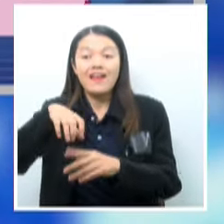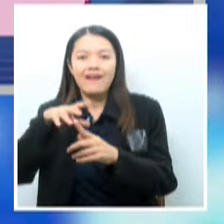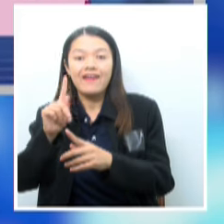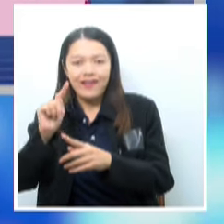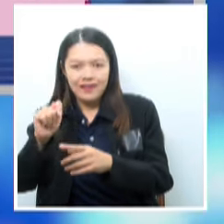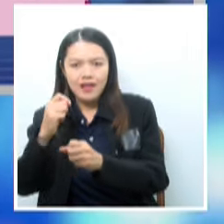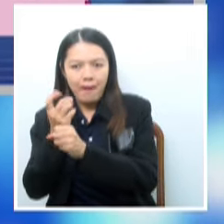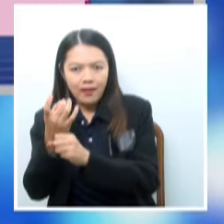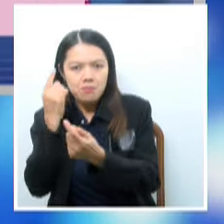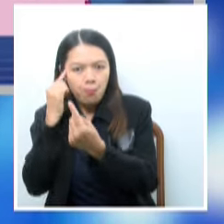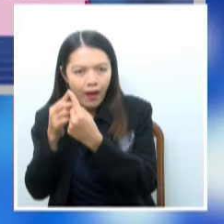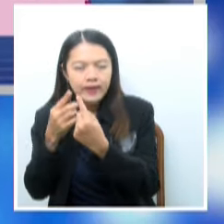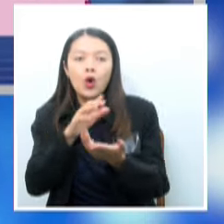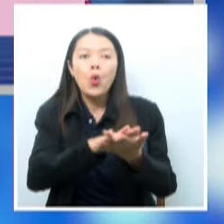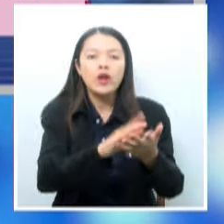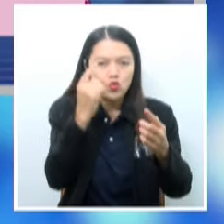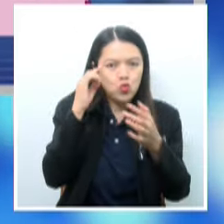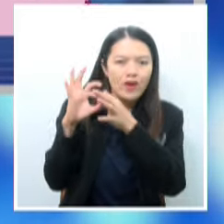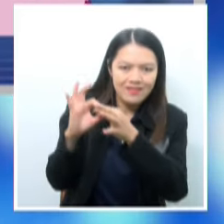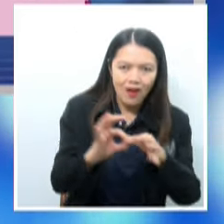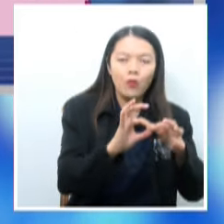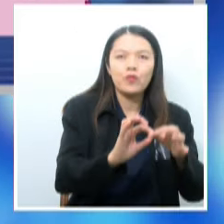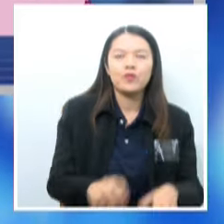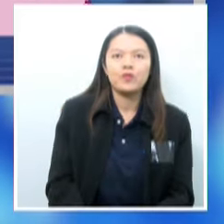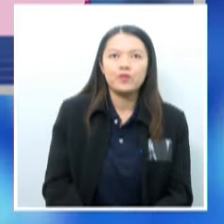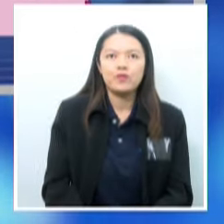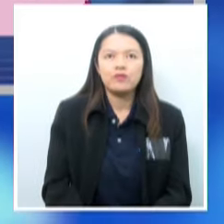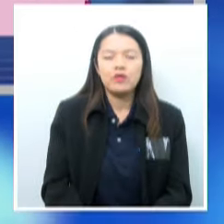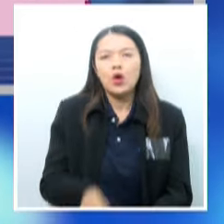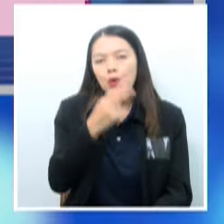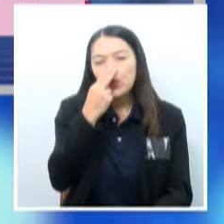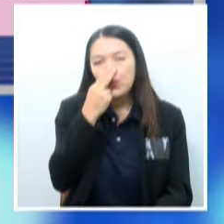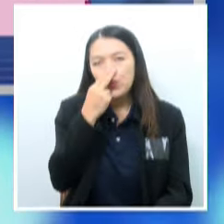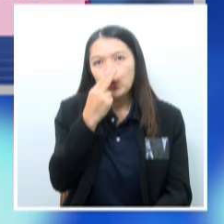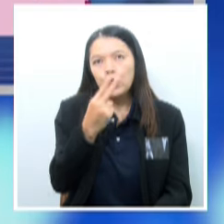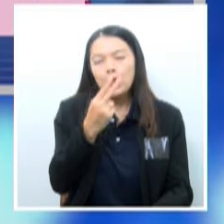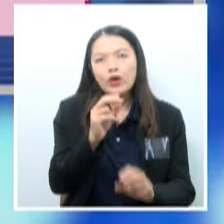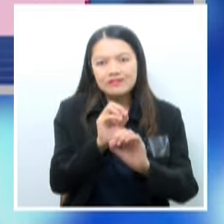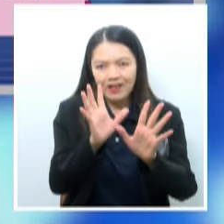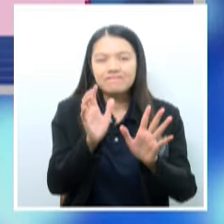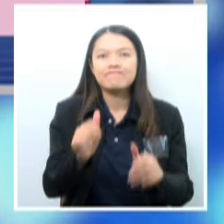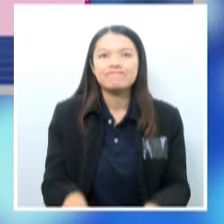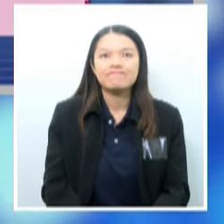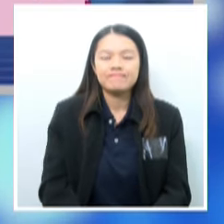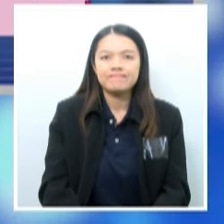เขาเรียกว่าบันได3ขั้นสู่การเปลี่ยนแปลงขูดกระพี้ออกครับดูให้เห็นแก่นอย่างเดียวนะครับ